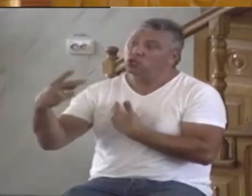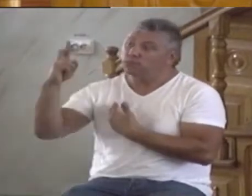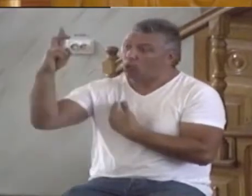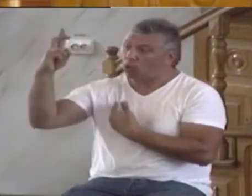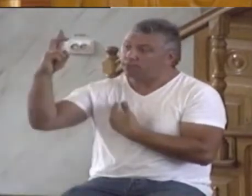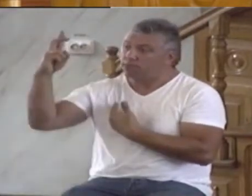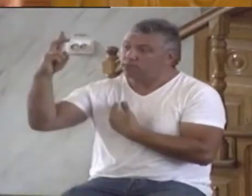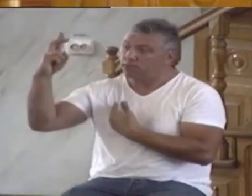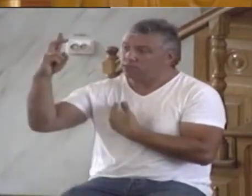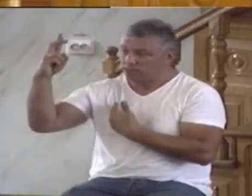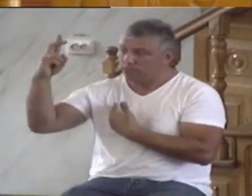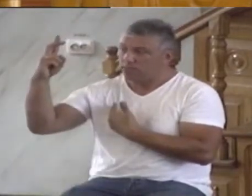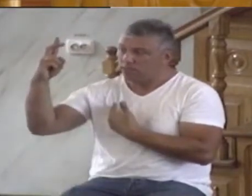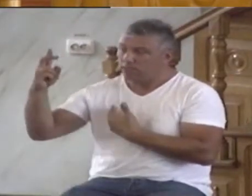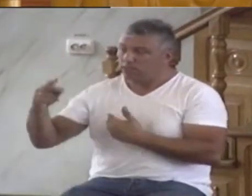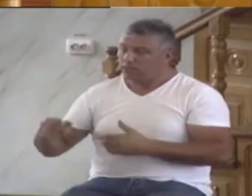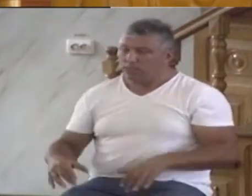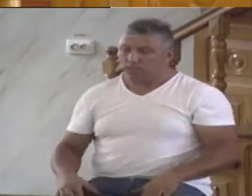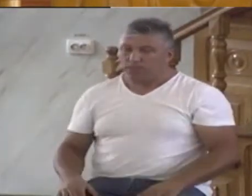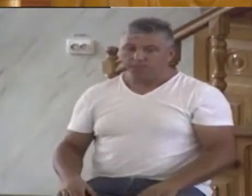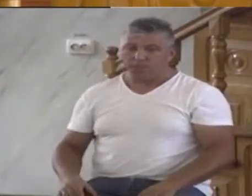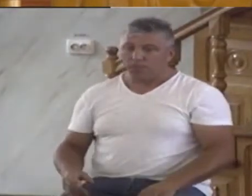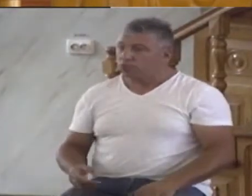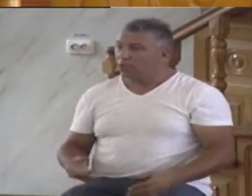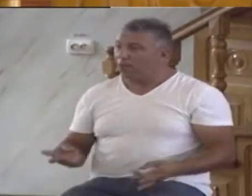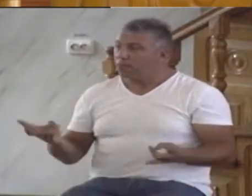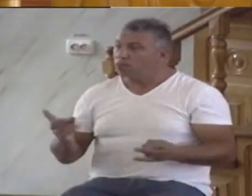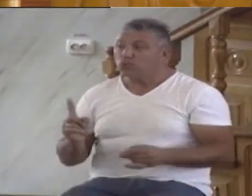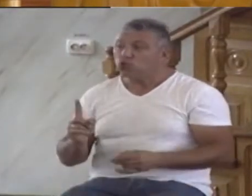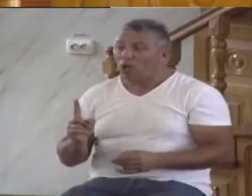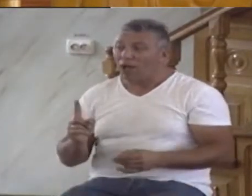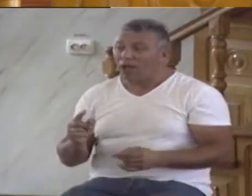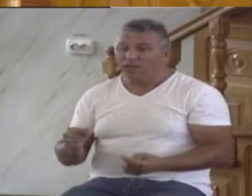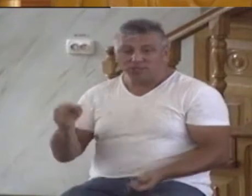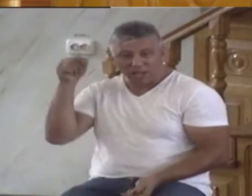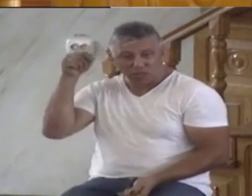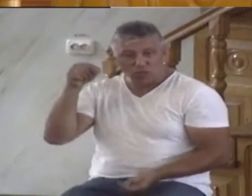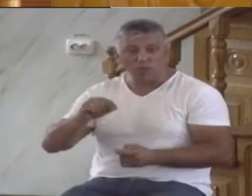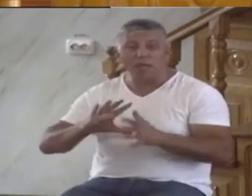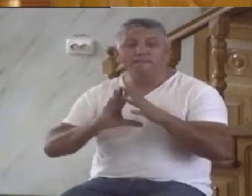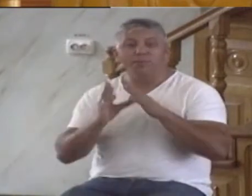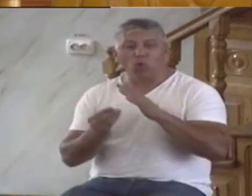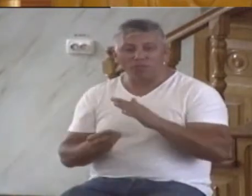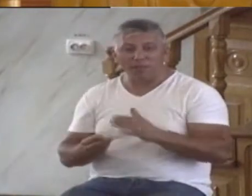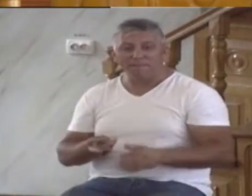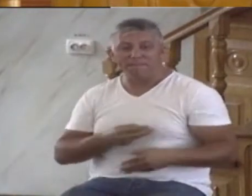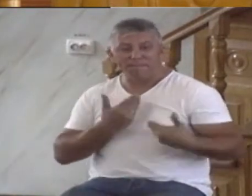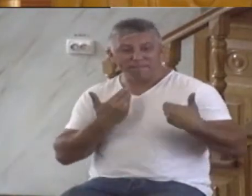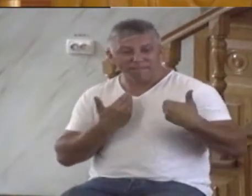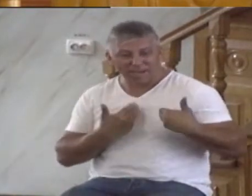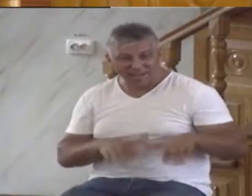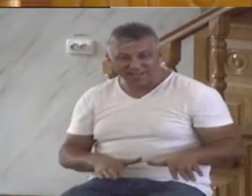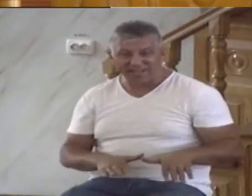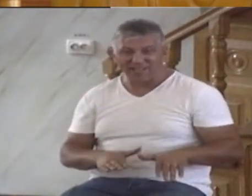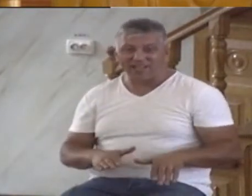детьми Авраамовы, достойный плод покаяния, вот чего ожидает от вас